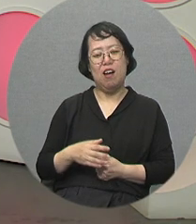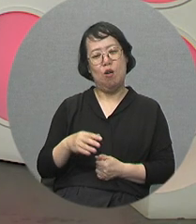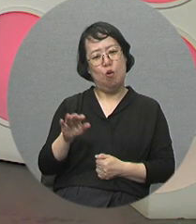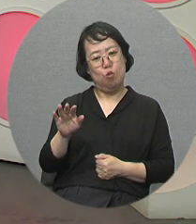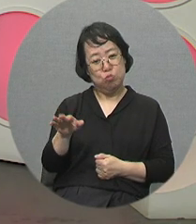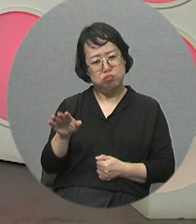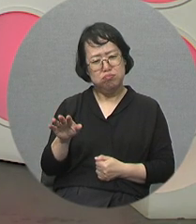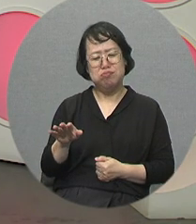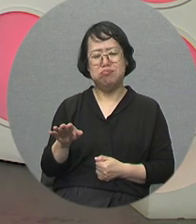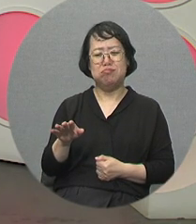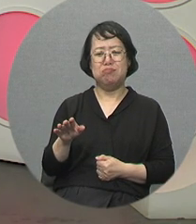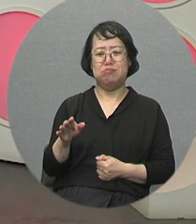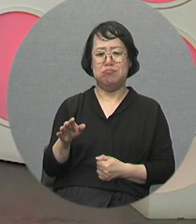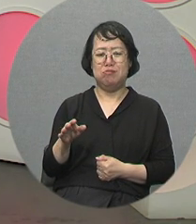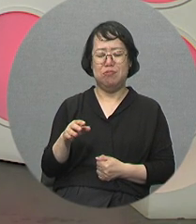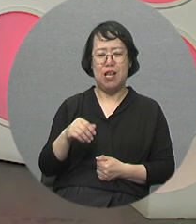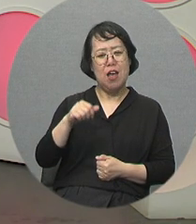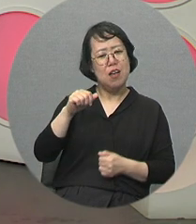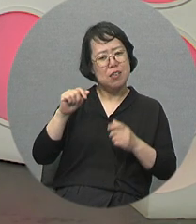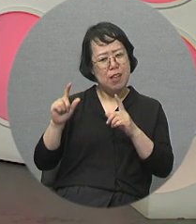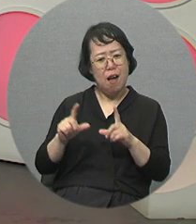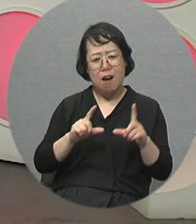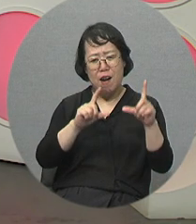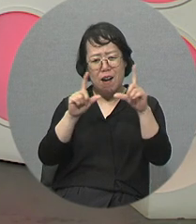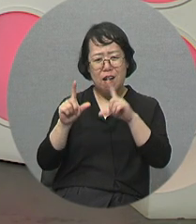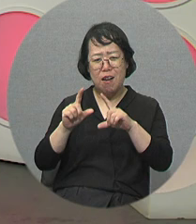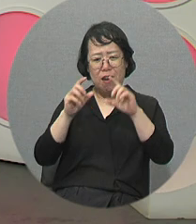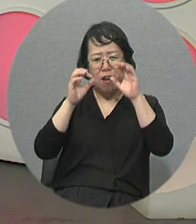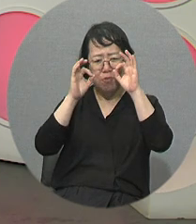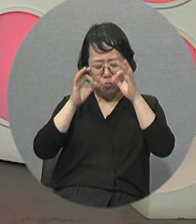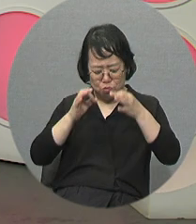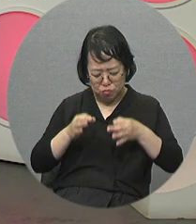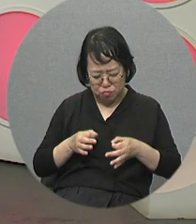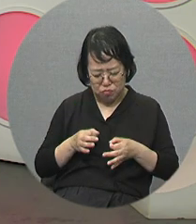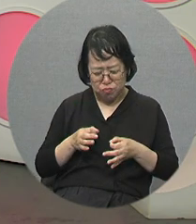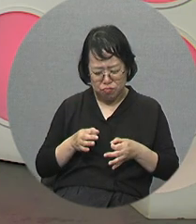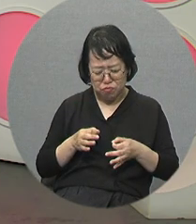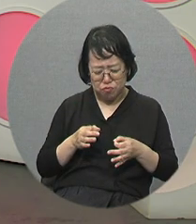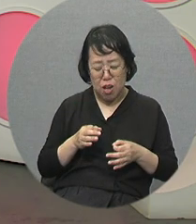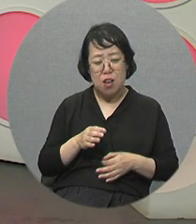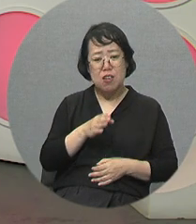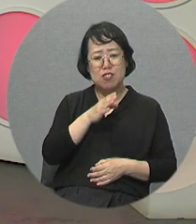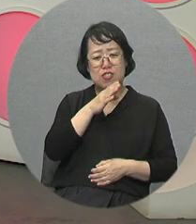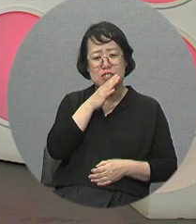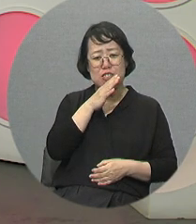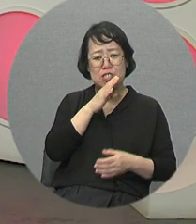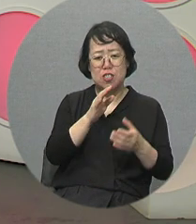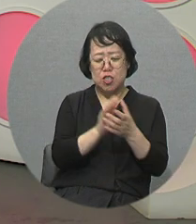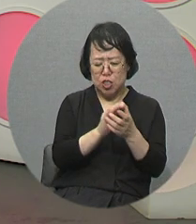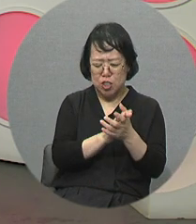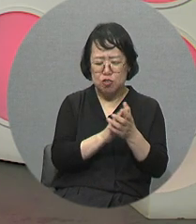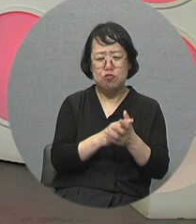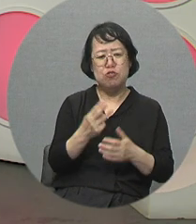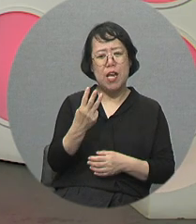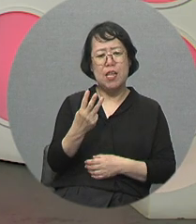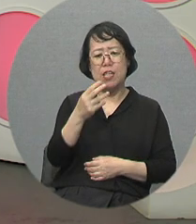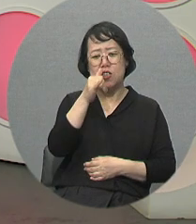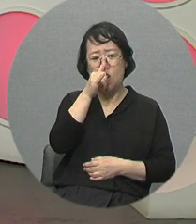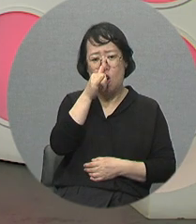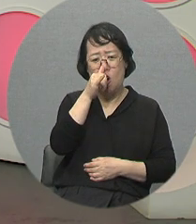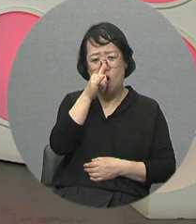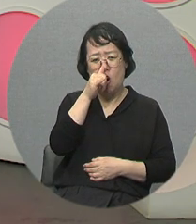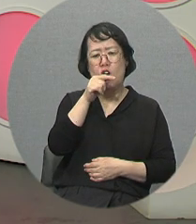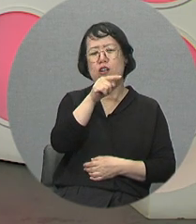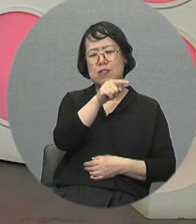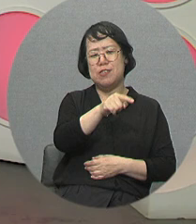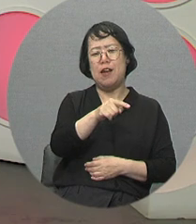님도 인생에서 딱 정말 진정한 친구 세 분만 좀 성공한다고 하거든요. 네, 맞아요. 이